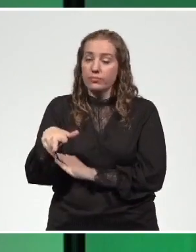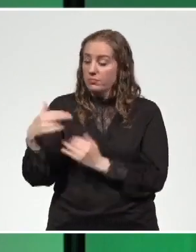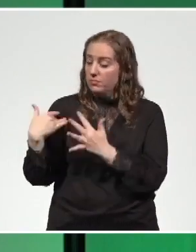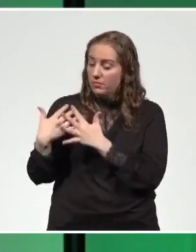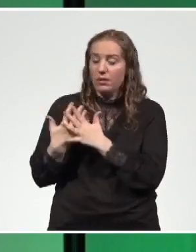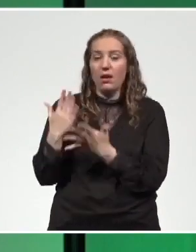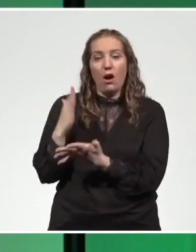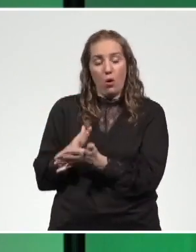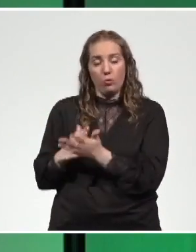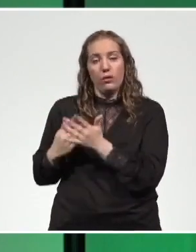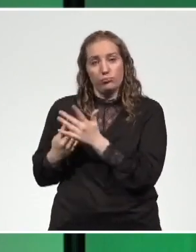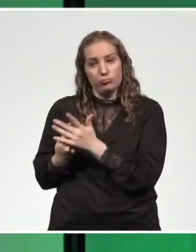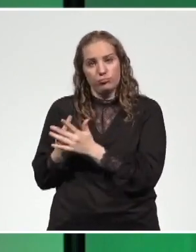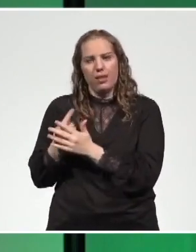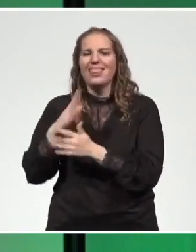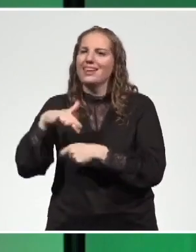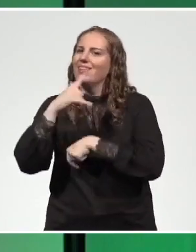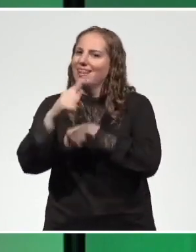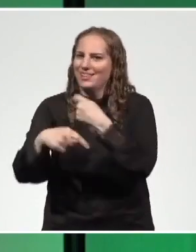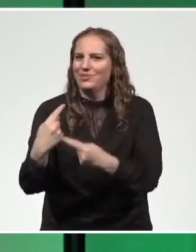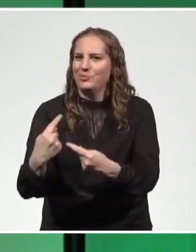þarna þurfum við að halda áfram.